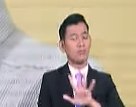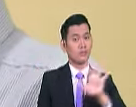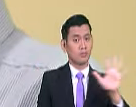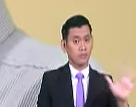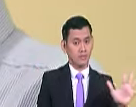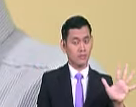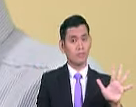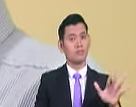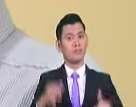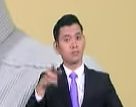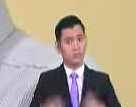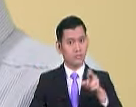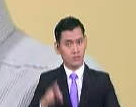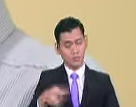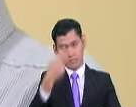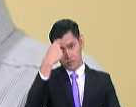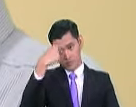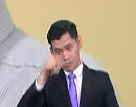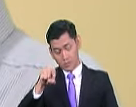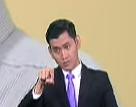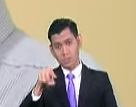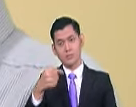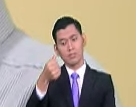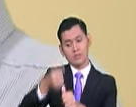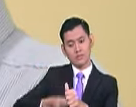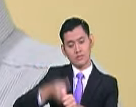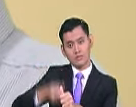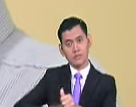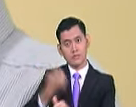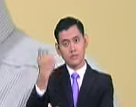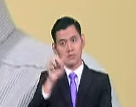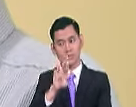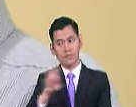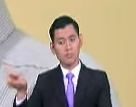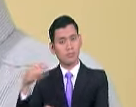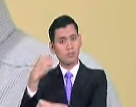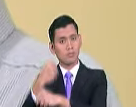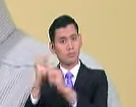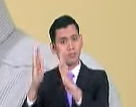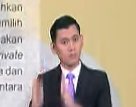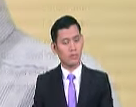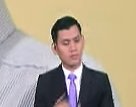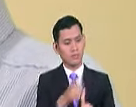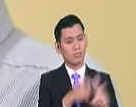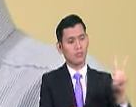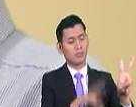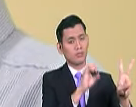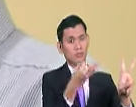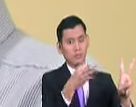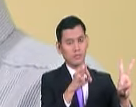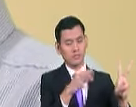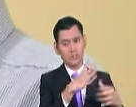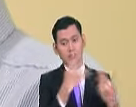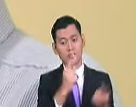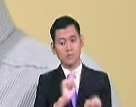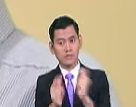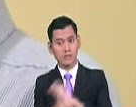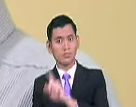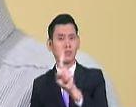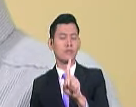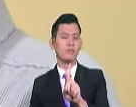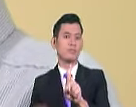bagi setiap 10,000 pekerja pada tahun 2019 kepada 195 unit bagi